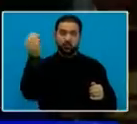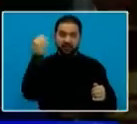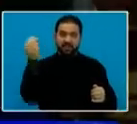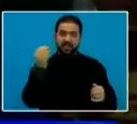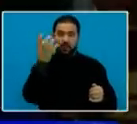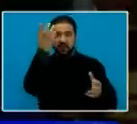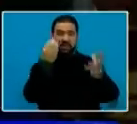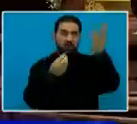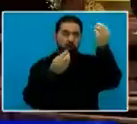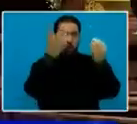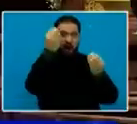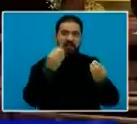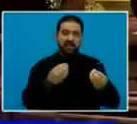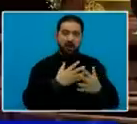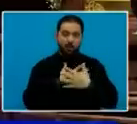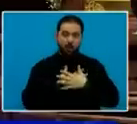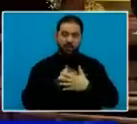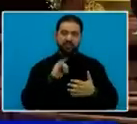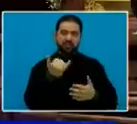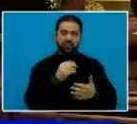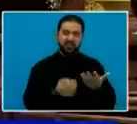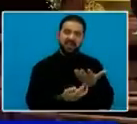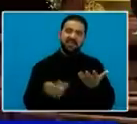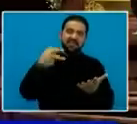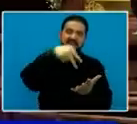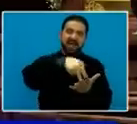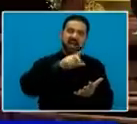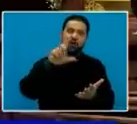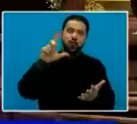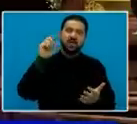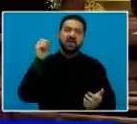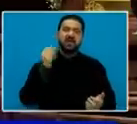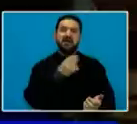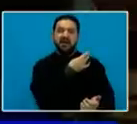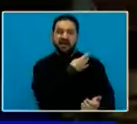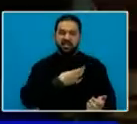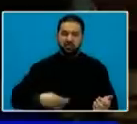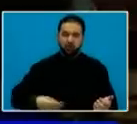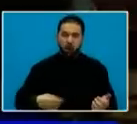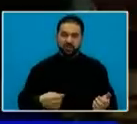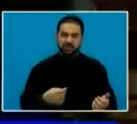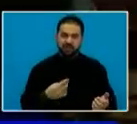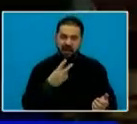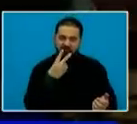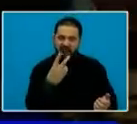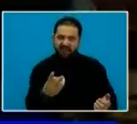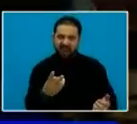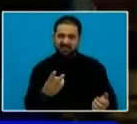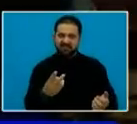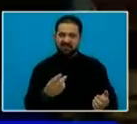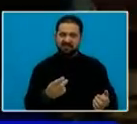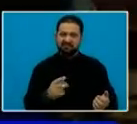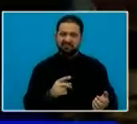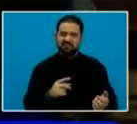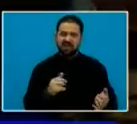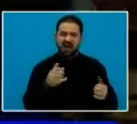roadele morții și învierii Lui, îți devin certitudine. Nu se poate altfel.